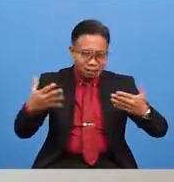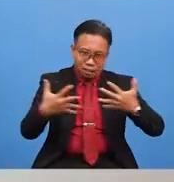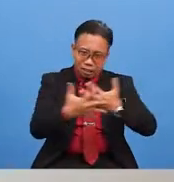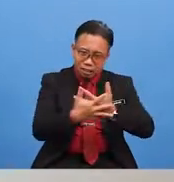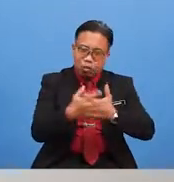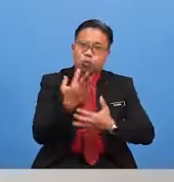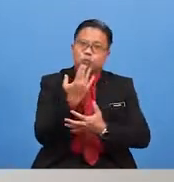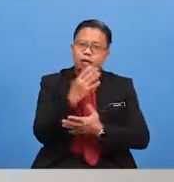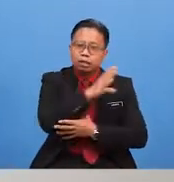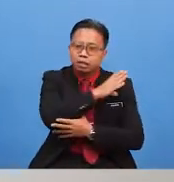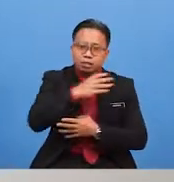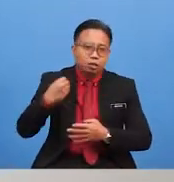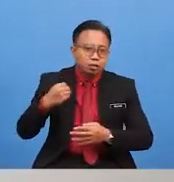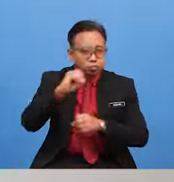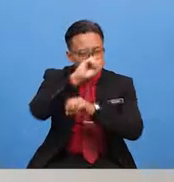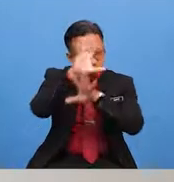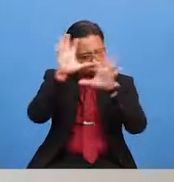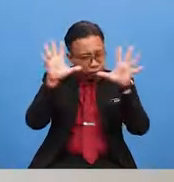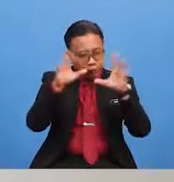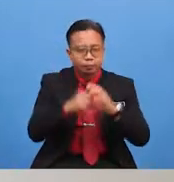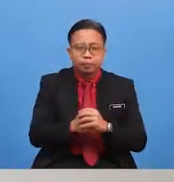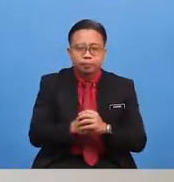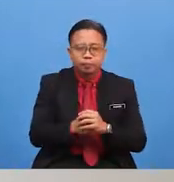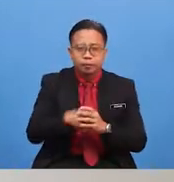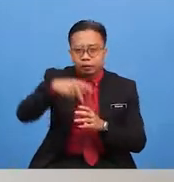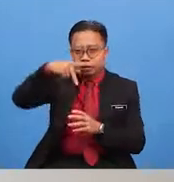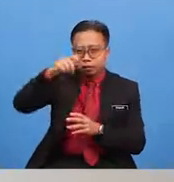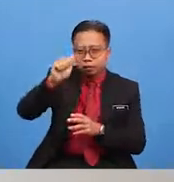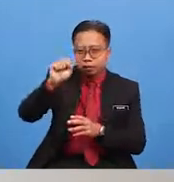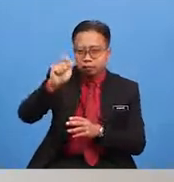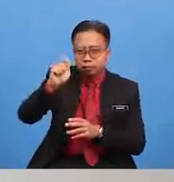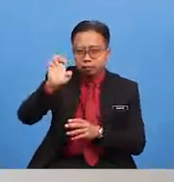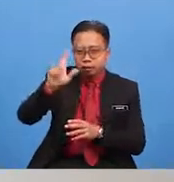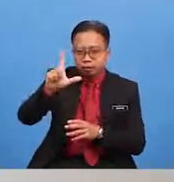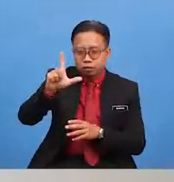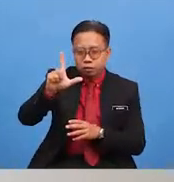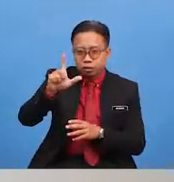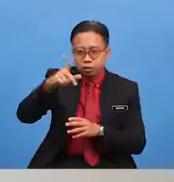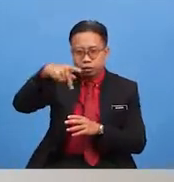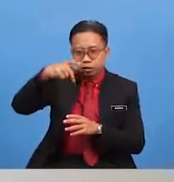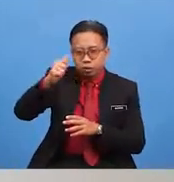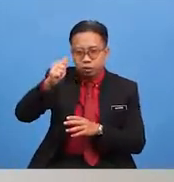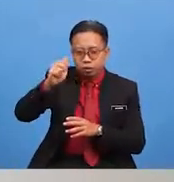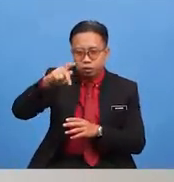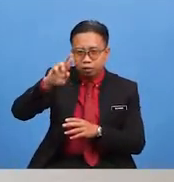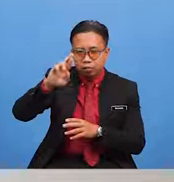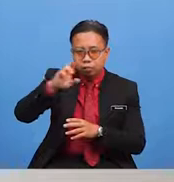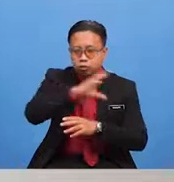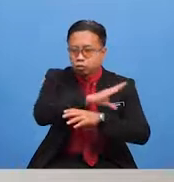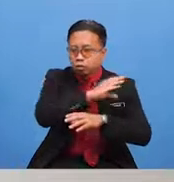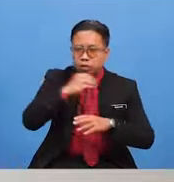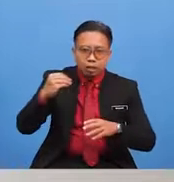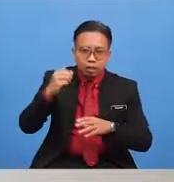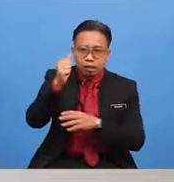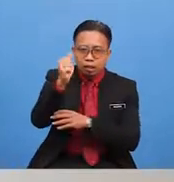warna dan cahaya. Media yang digunakan ialah pastel, kapur dan arang. Apa yang boleh